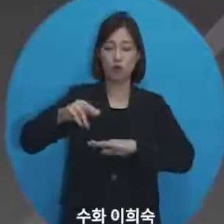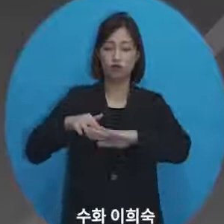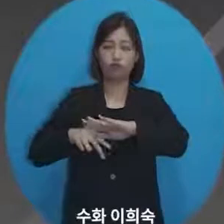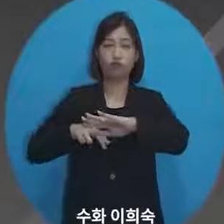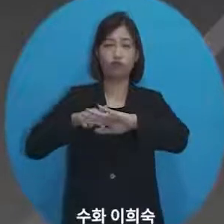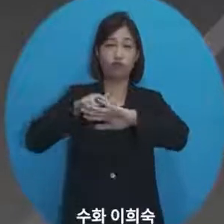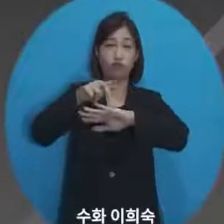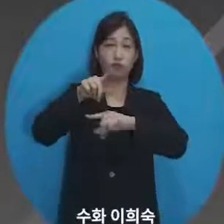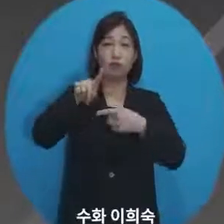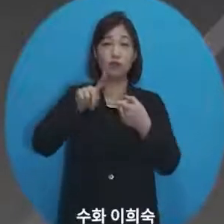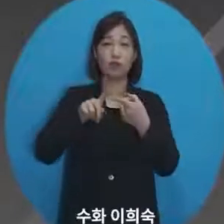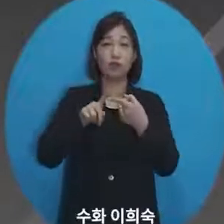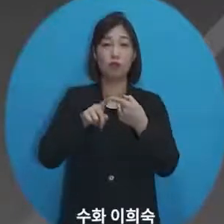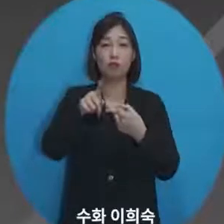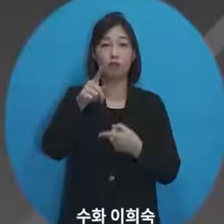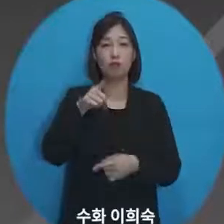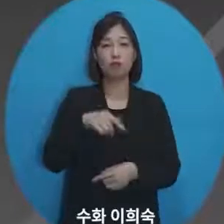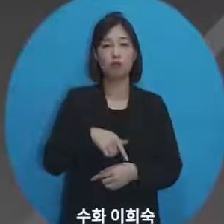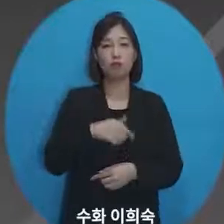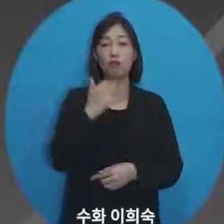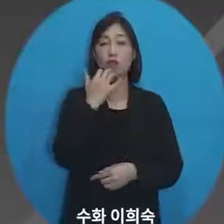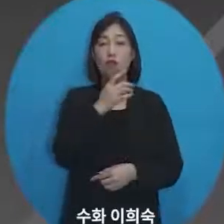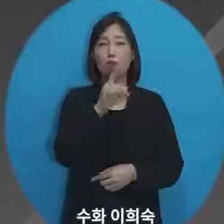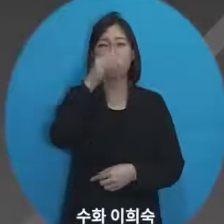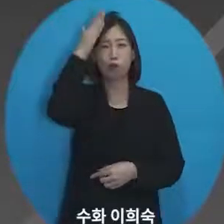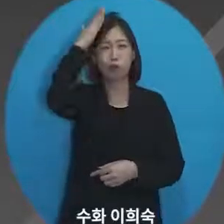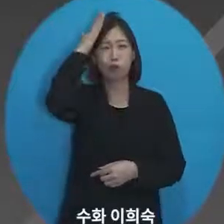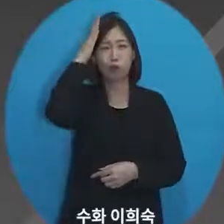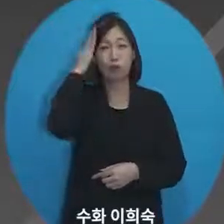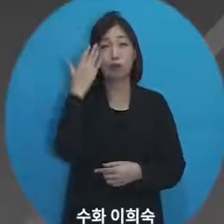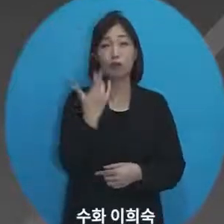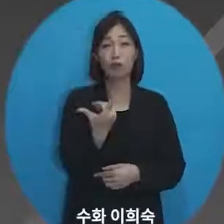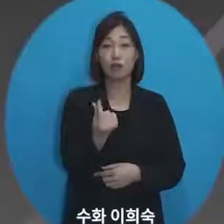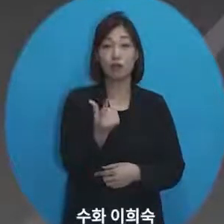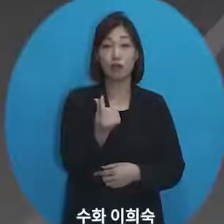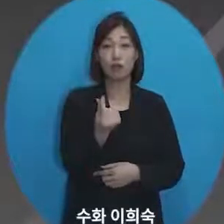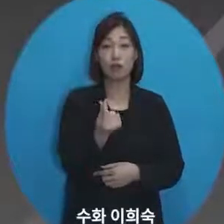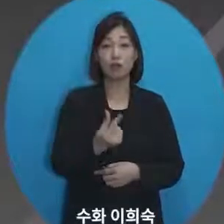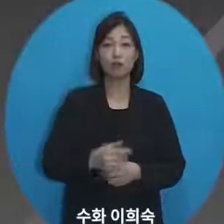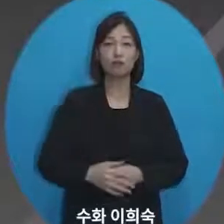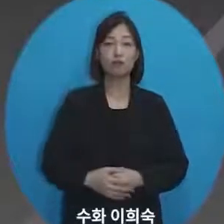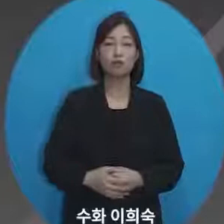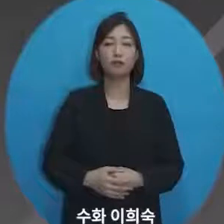그리고 경사로의 바닥면을 이제 보시겠는데요.